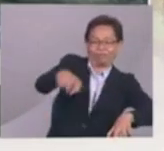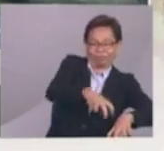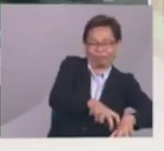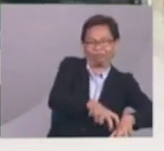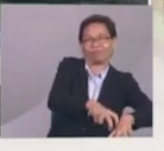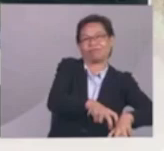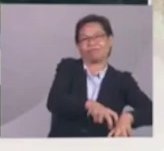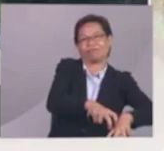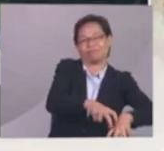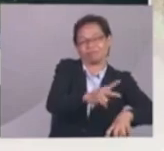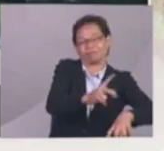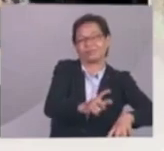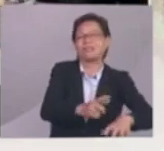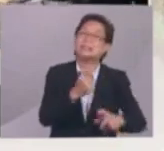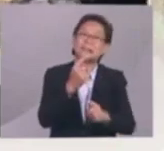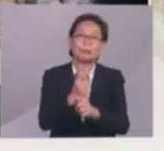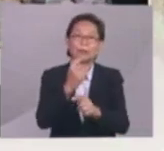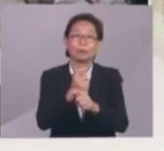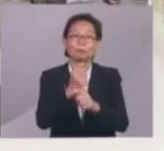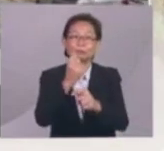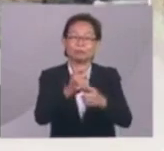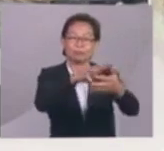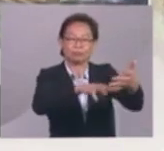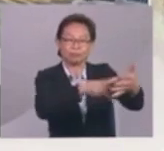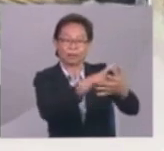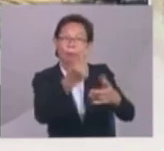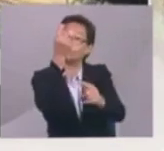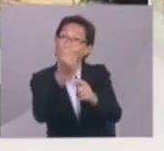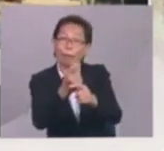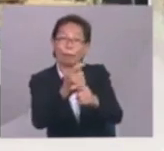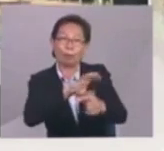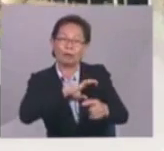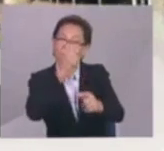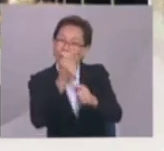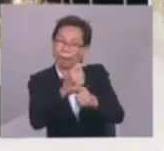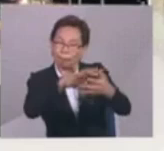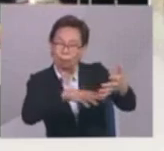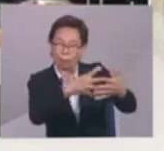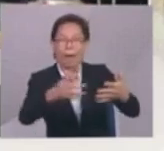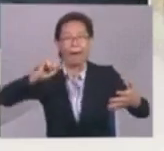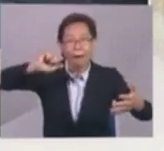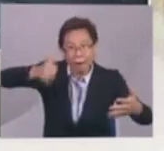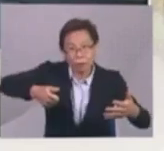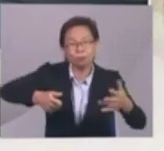Dan dari segi ketetapan yang telah pun dijadual yang dikeluarkan oleh pihak polis, esok